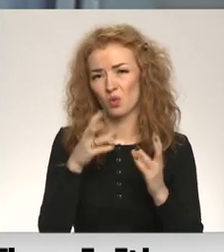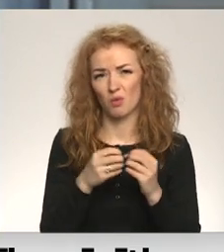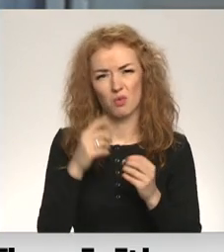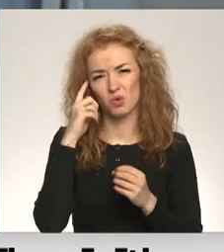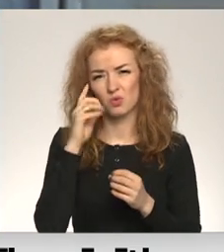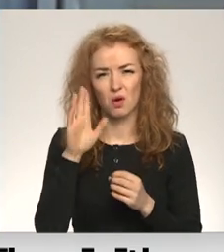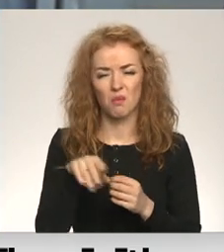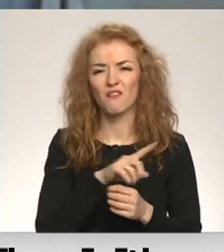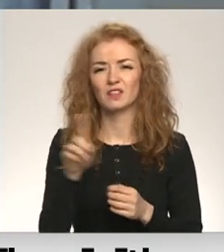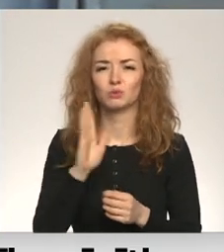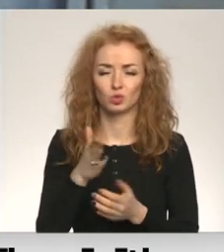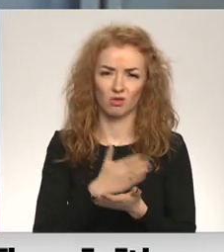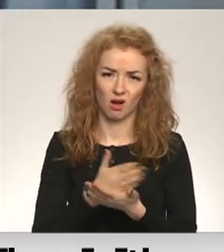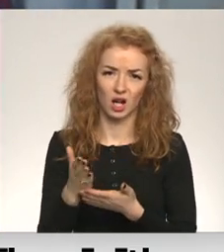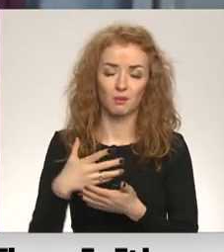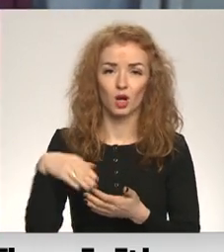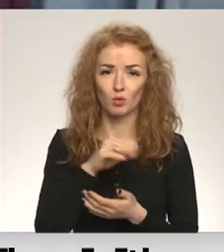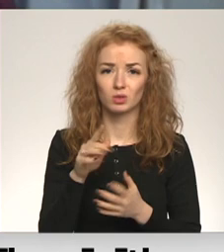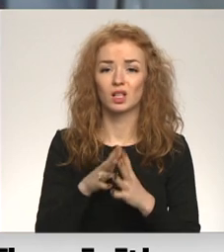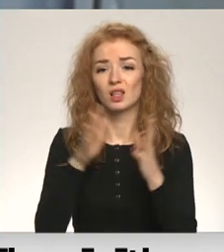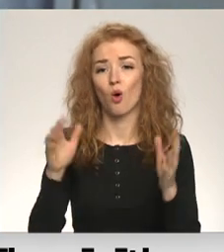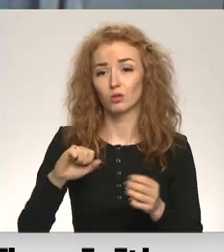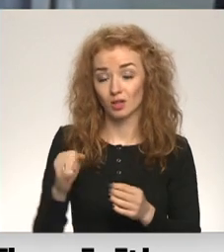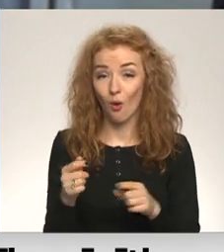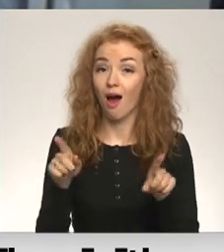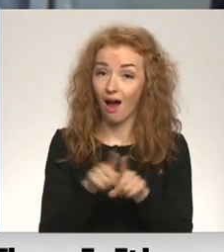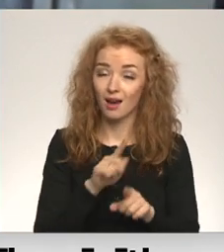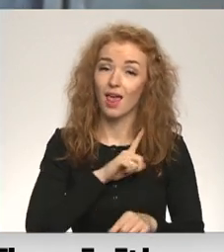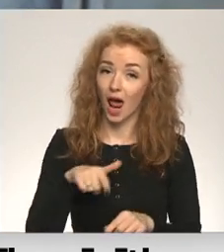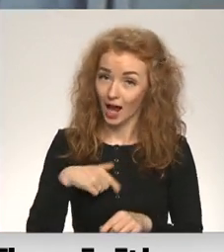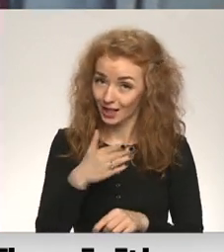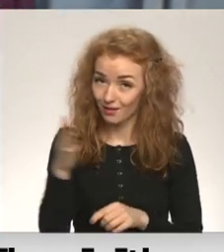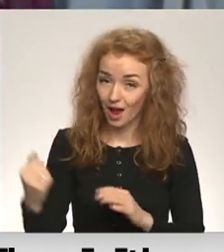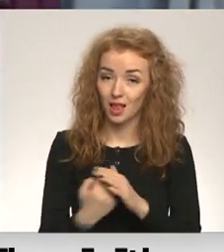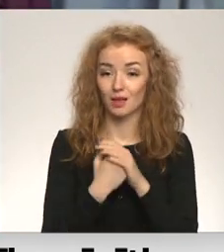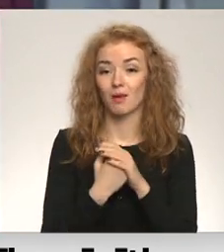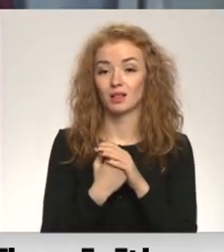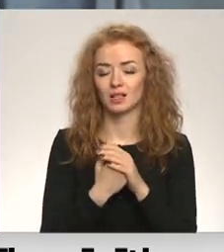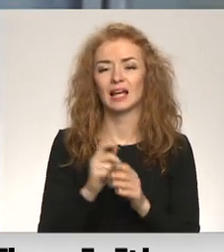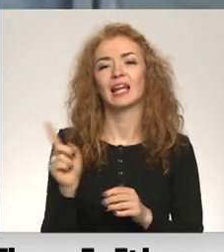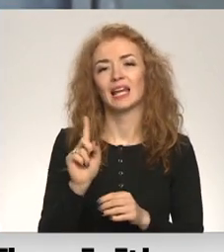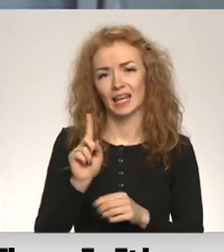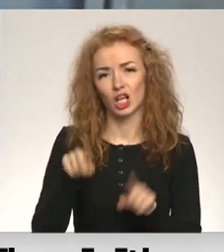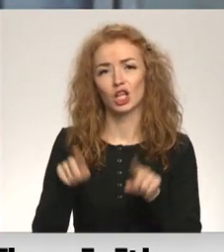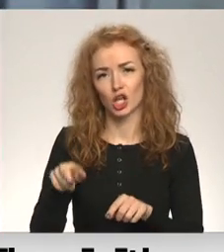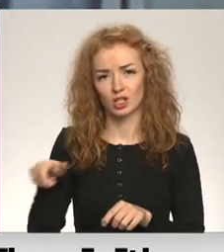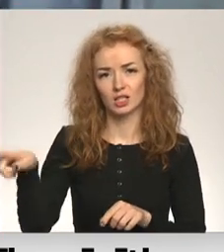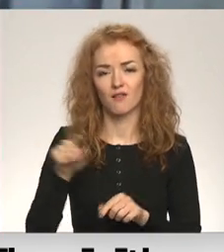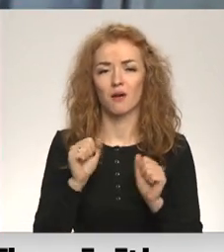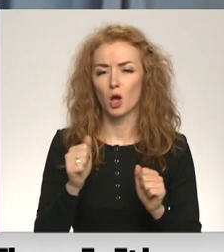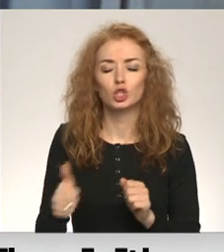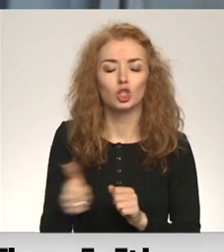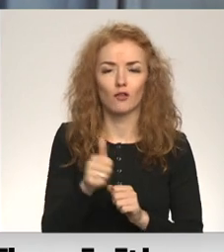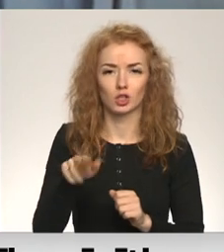ka tomēr viss būs labi. Mums taču ir daudz draugu, arī Latvija mūs atbalstīs. Bet jā, ir, kas baidās, īpaši no